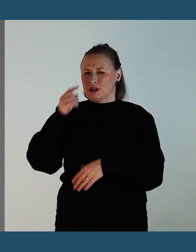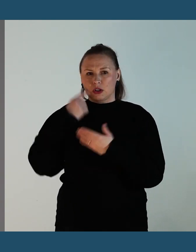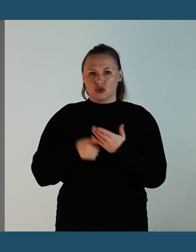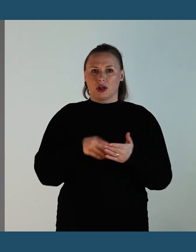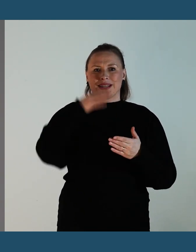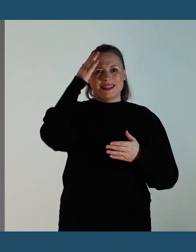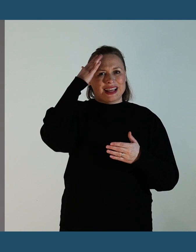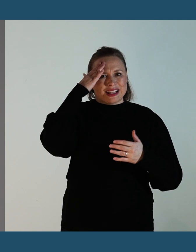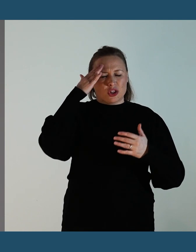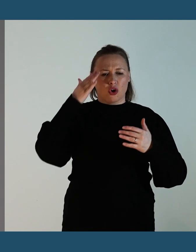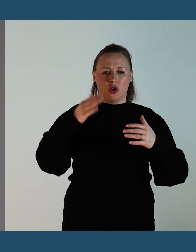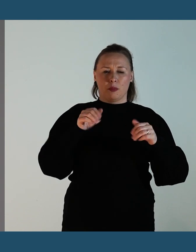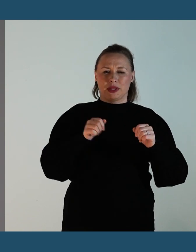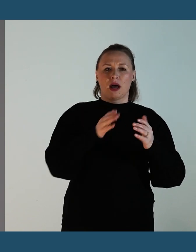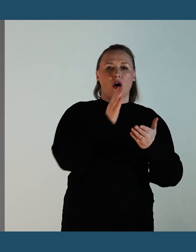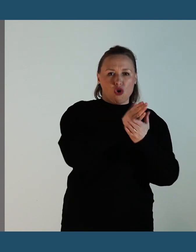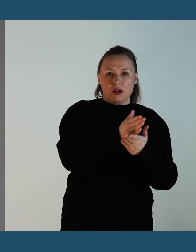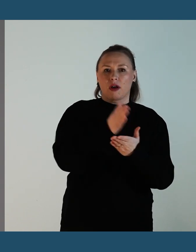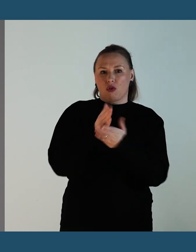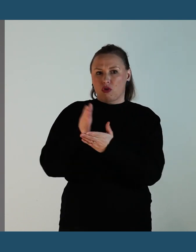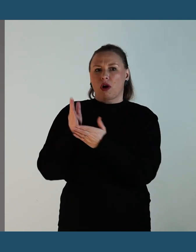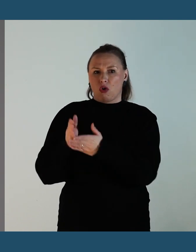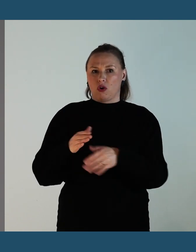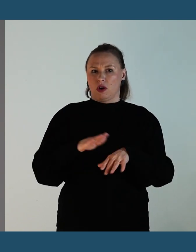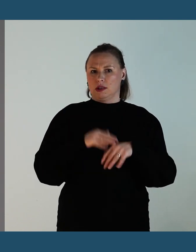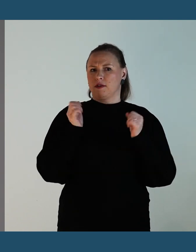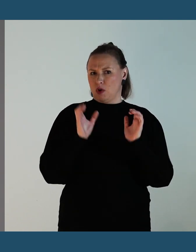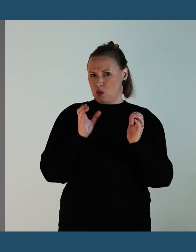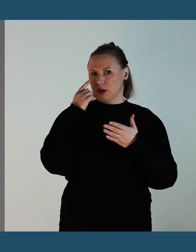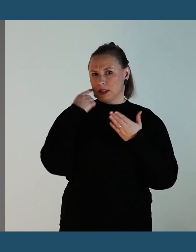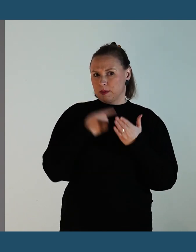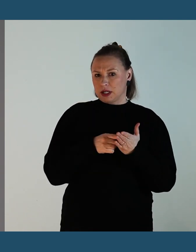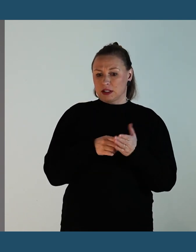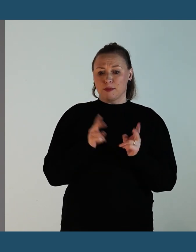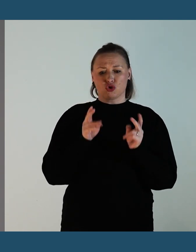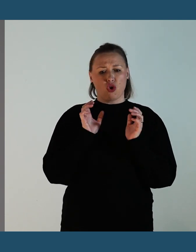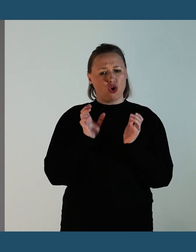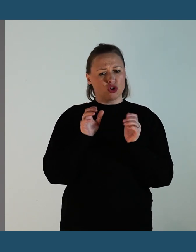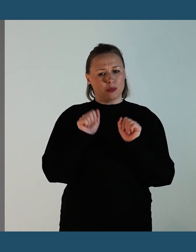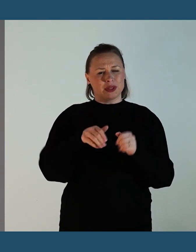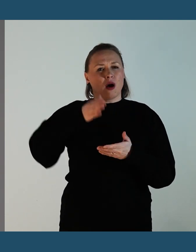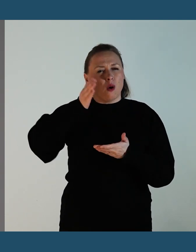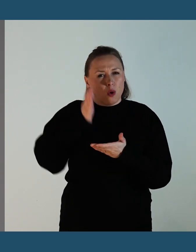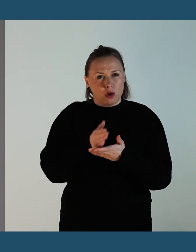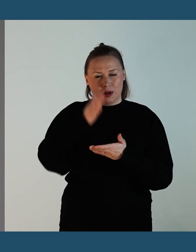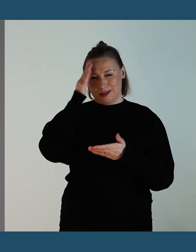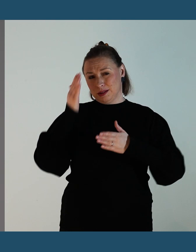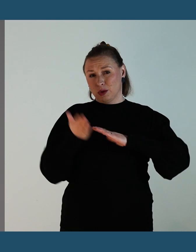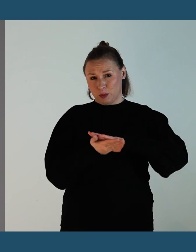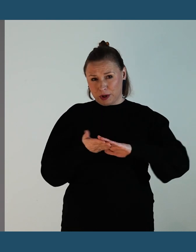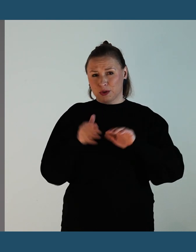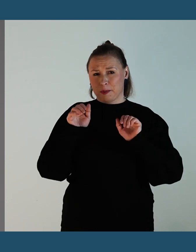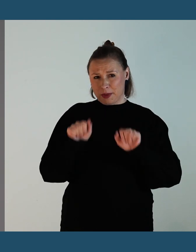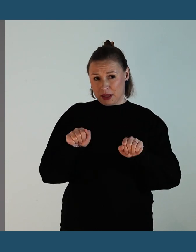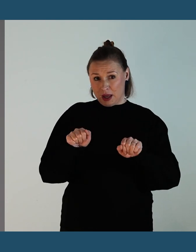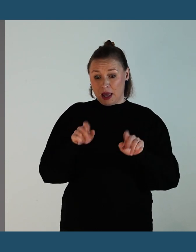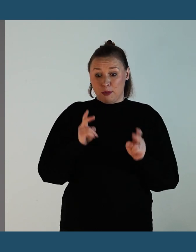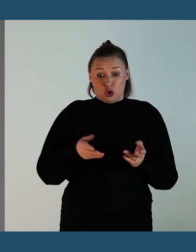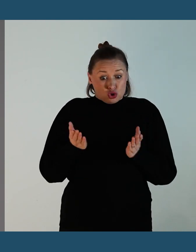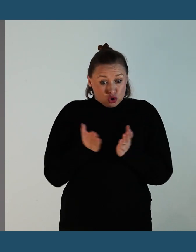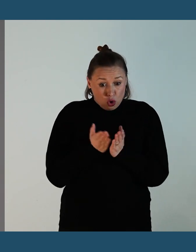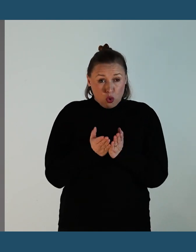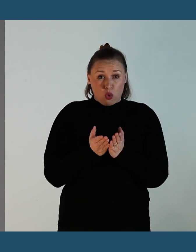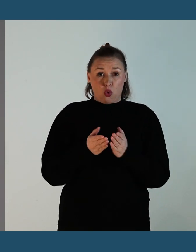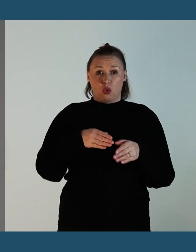oikeaa, mitä heillä on, ja se hoito perustuu oikeaan tietoon, se, että kouluissa henkilökunnalla on